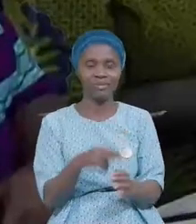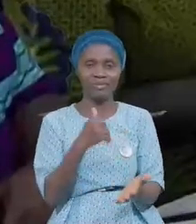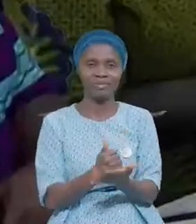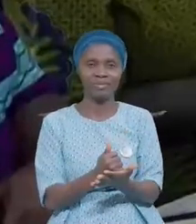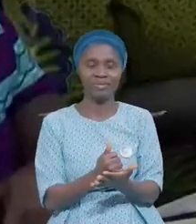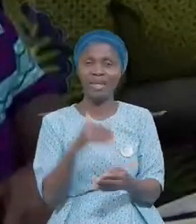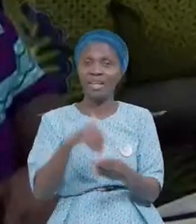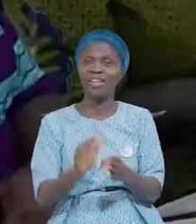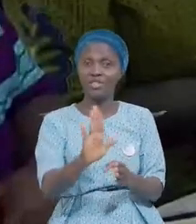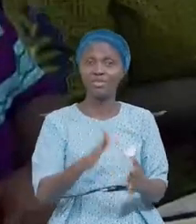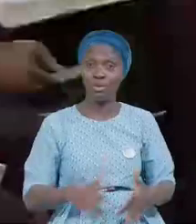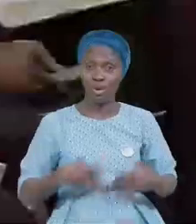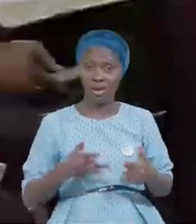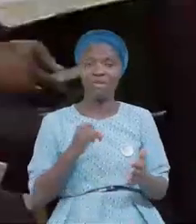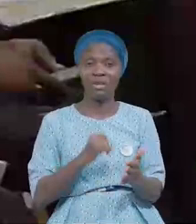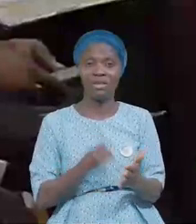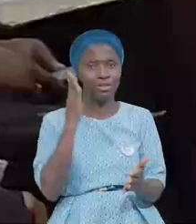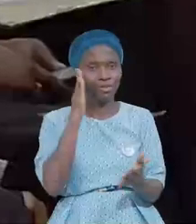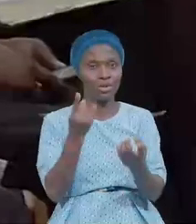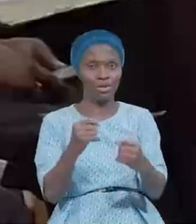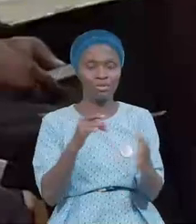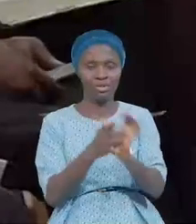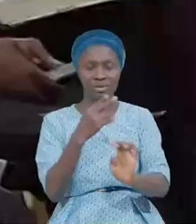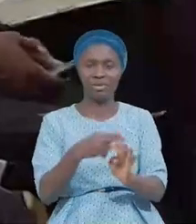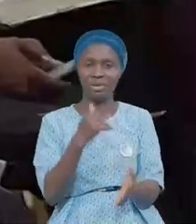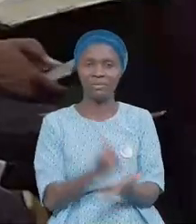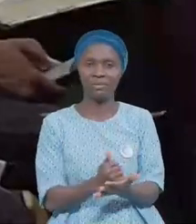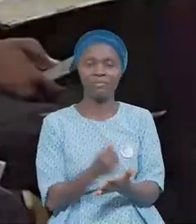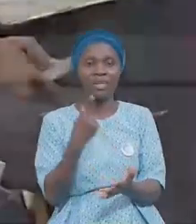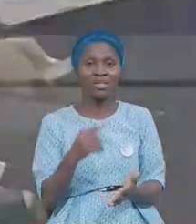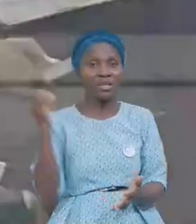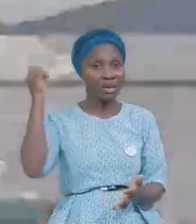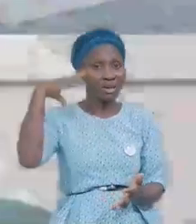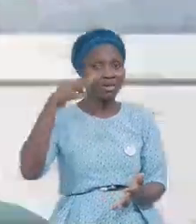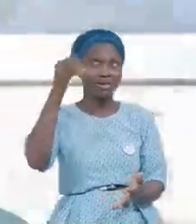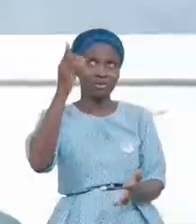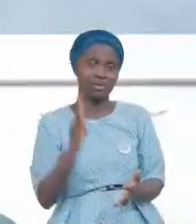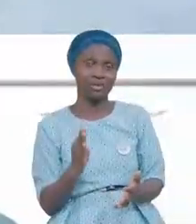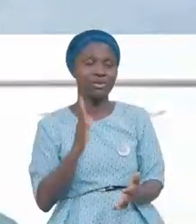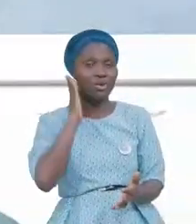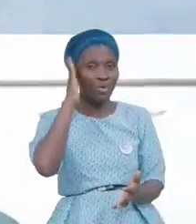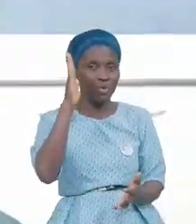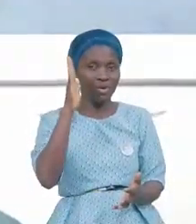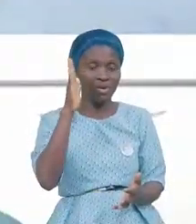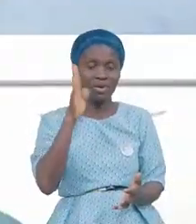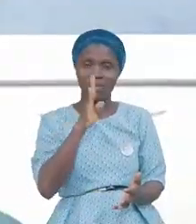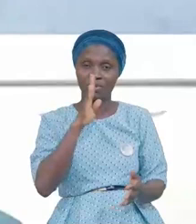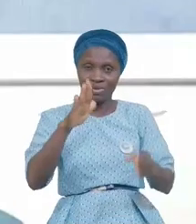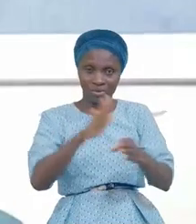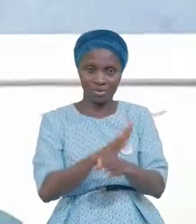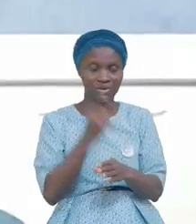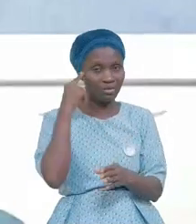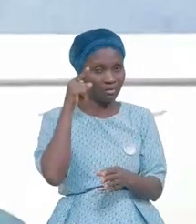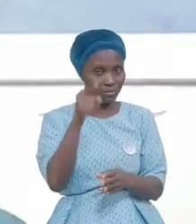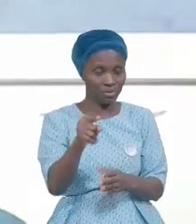vie, ça va venir. La grâce de Dieu sera suffisante pour toi